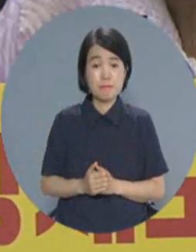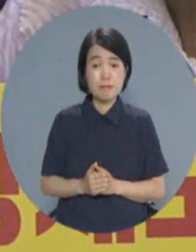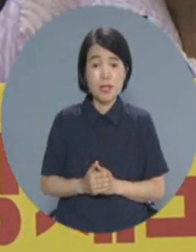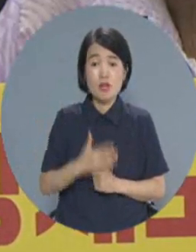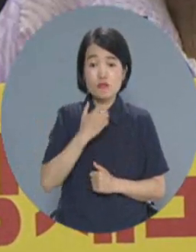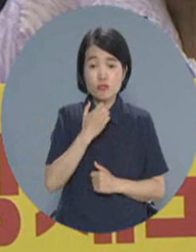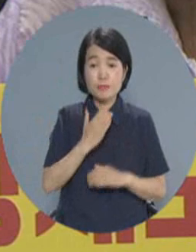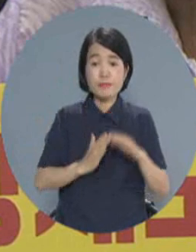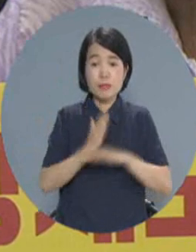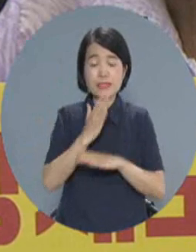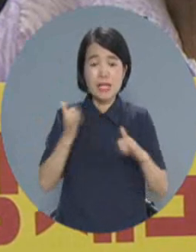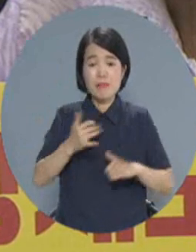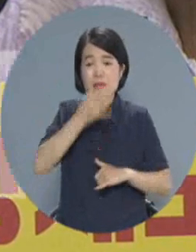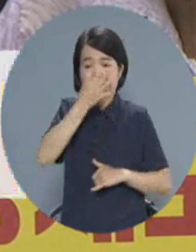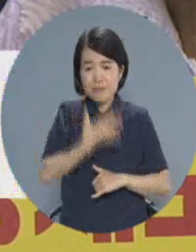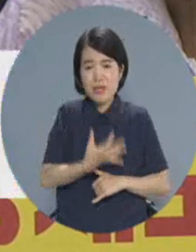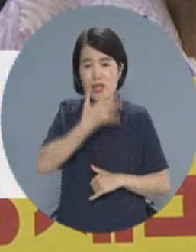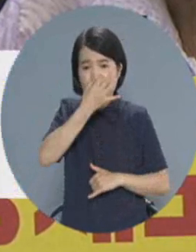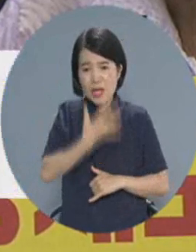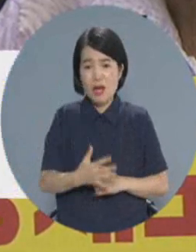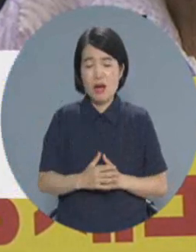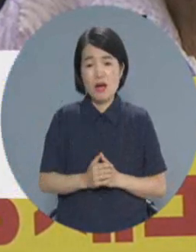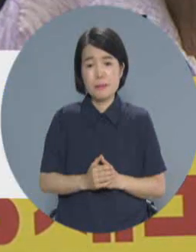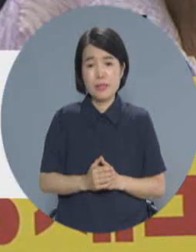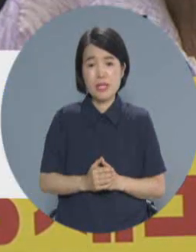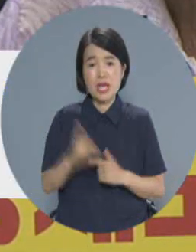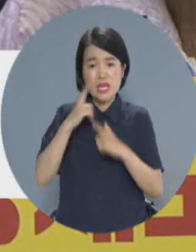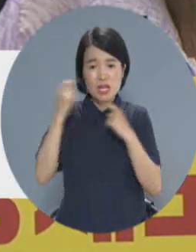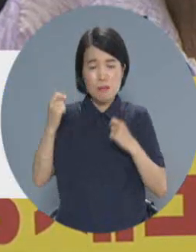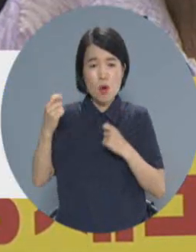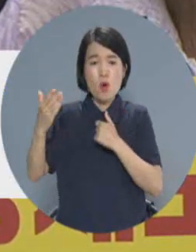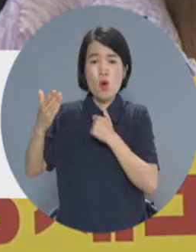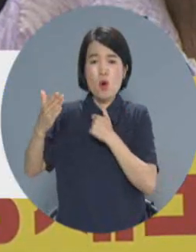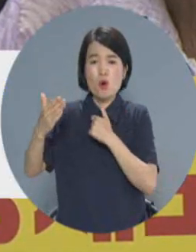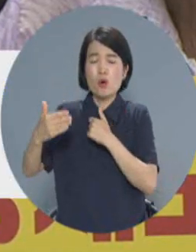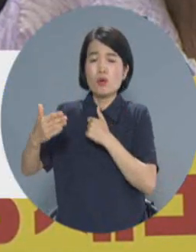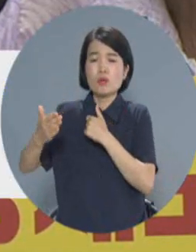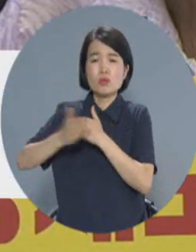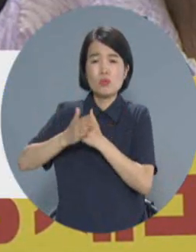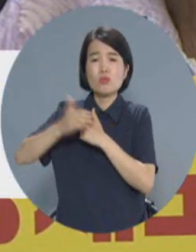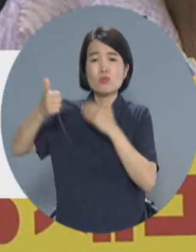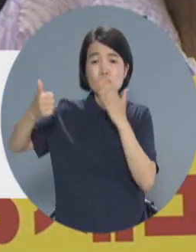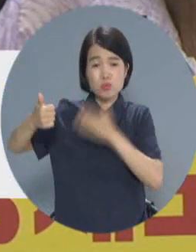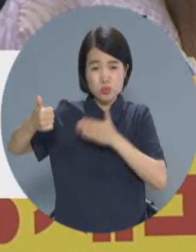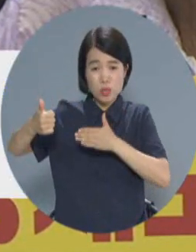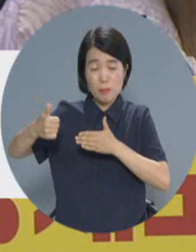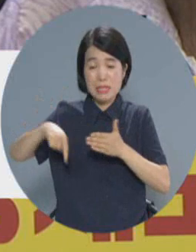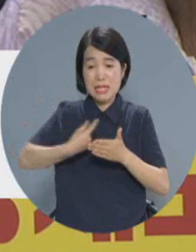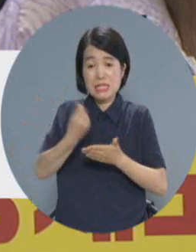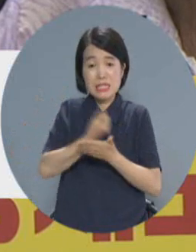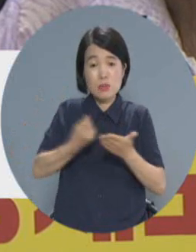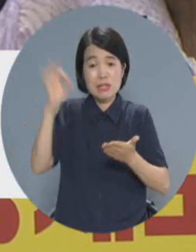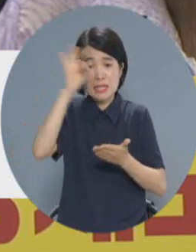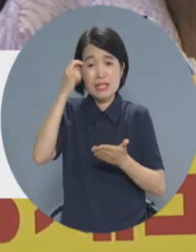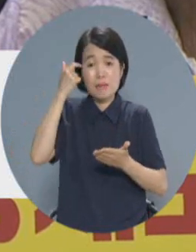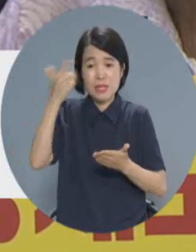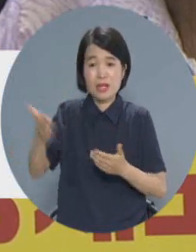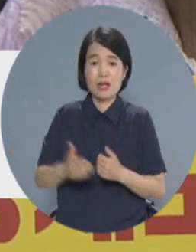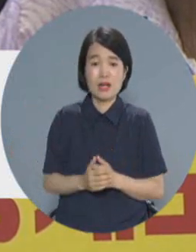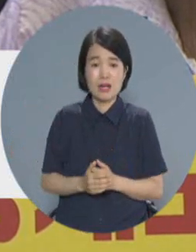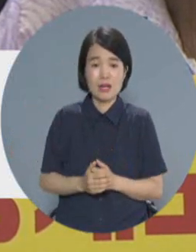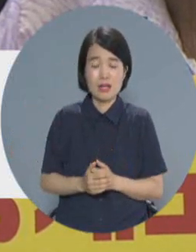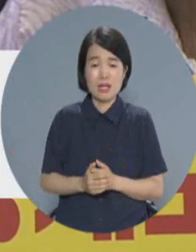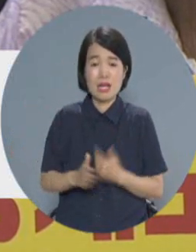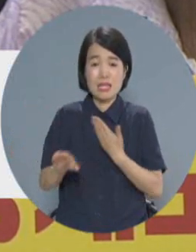분들이 이렇게 힘겹게 일본에 도움을 요청해가지고 자신의 기록을 찾아야 합니까?